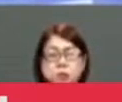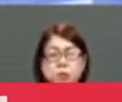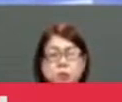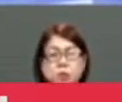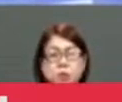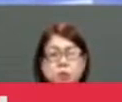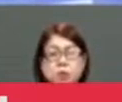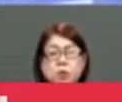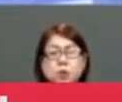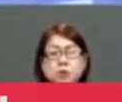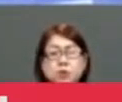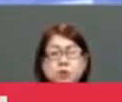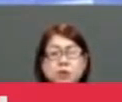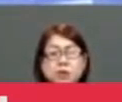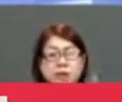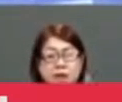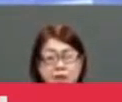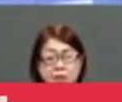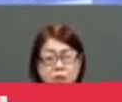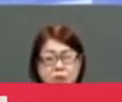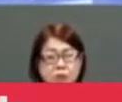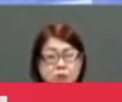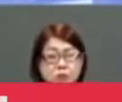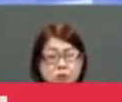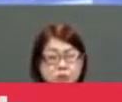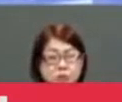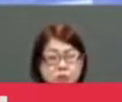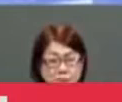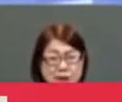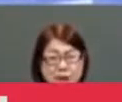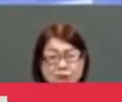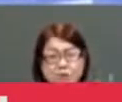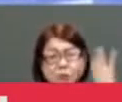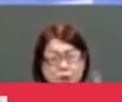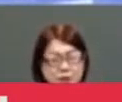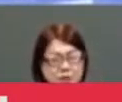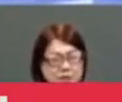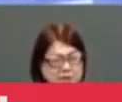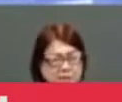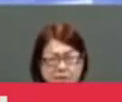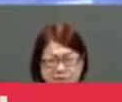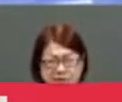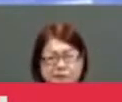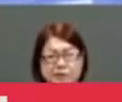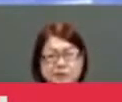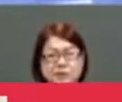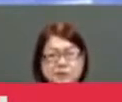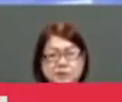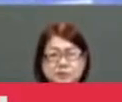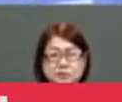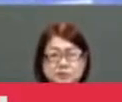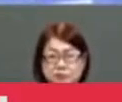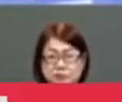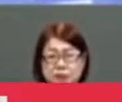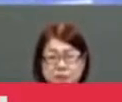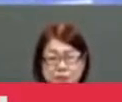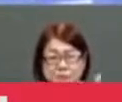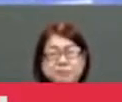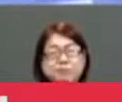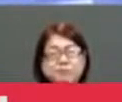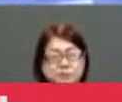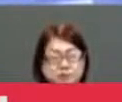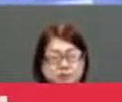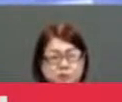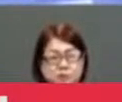จระหว่างประเทศประชาชนทั่วไปนักการทูตเจ้าหน้าที่องค์กรระหว่างประเทศนักธุรกิจต่างชาติและคนต่างชาติที่พ